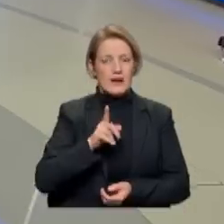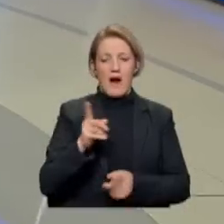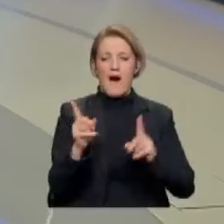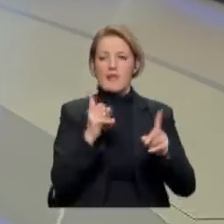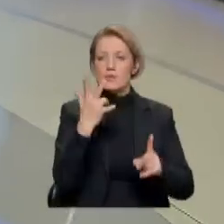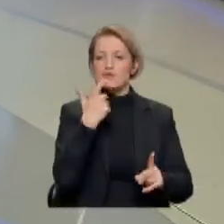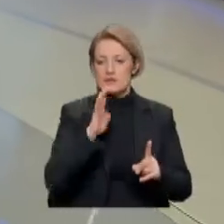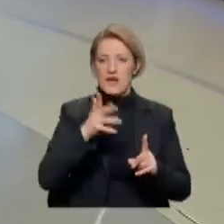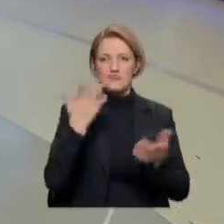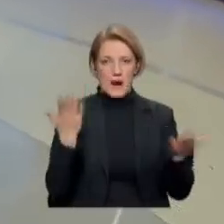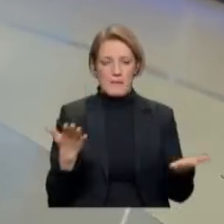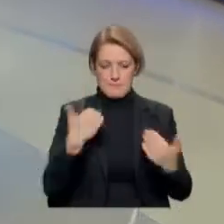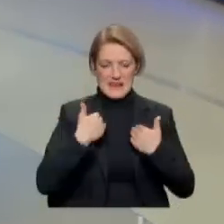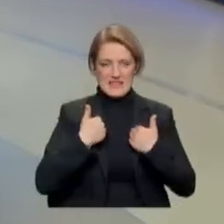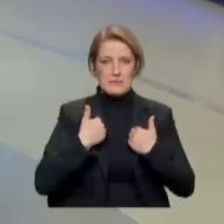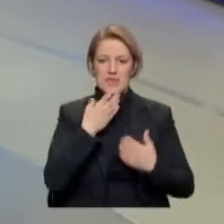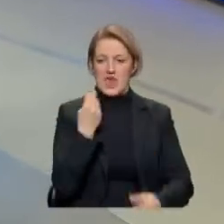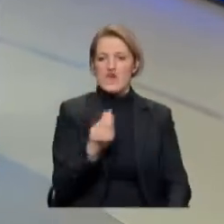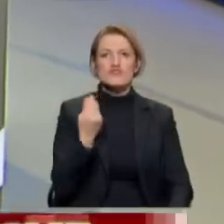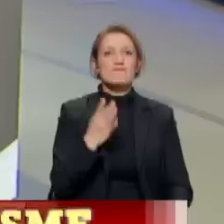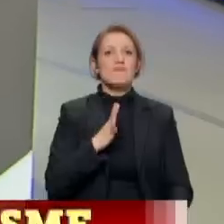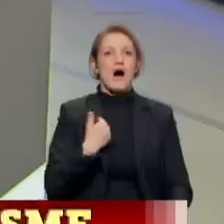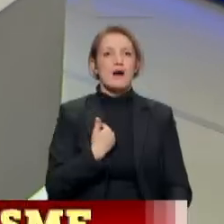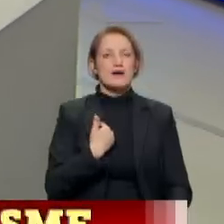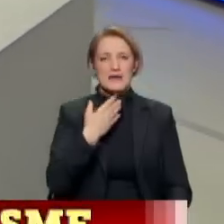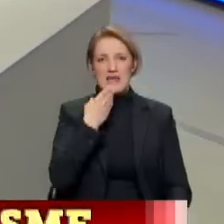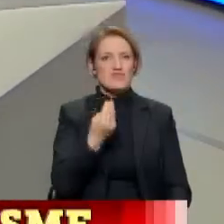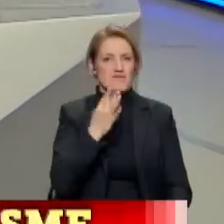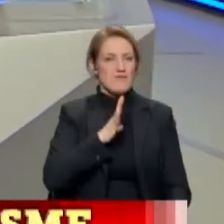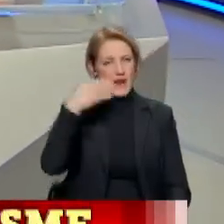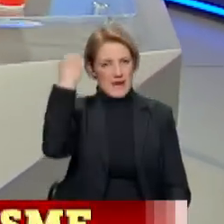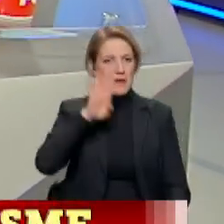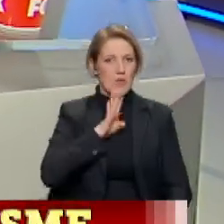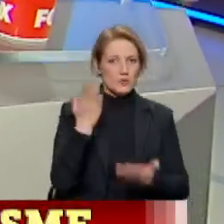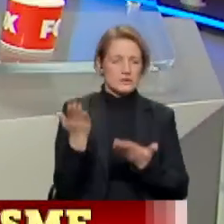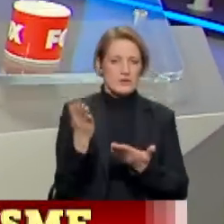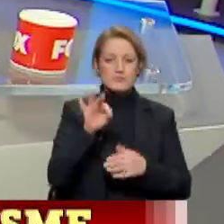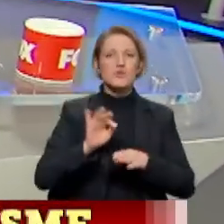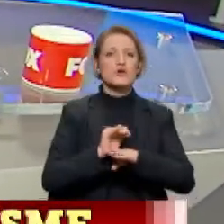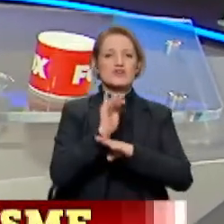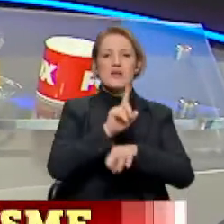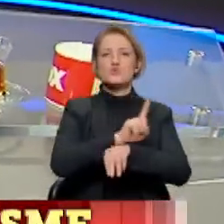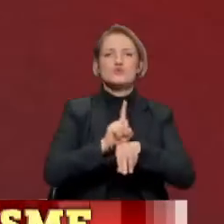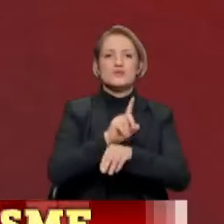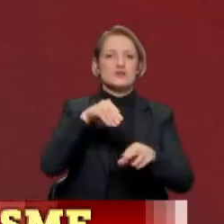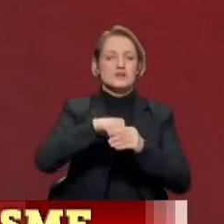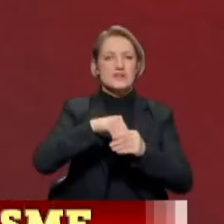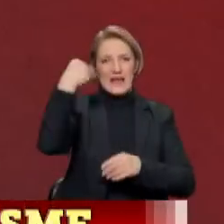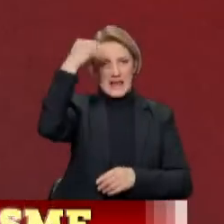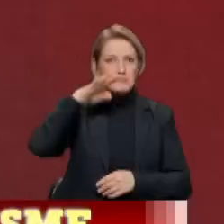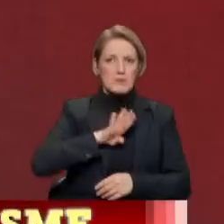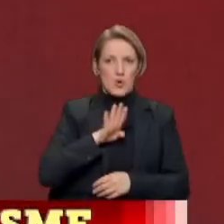Aradan 3 yıl geçmiş olabilir ama benim gençliğim var, gençliğim Ekrem İmamoğlu. Şimdi bu yaşanan sürecin içinde